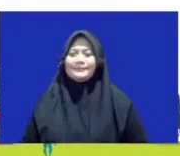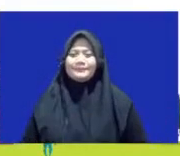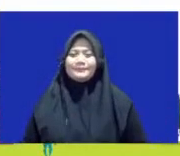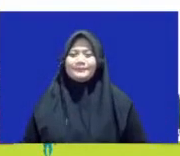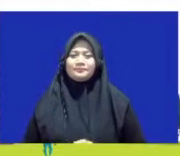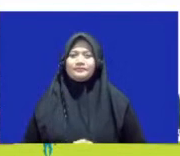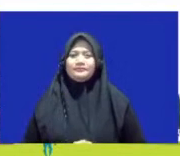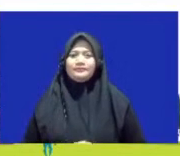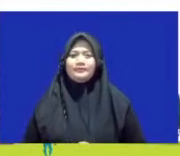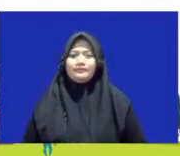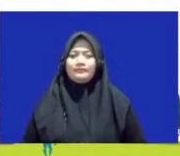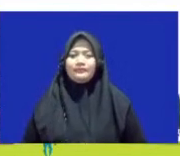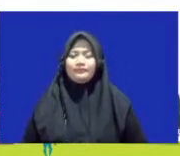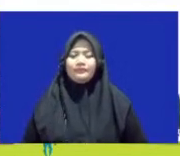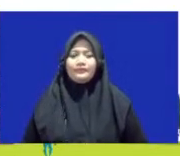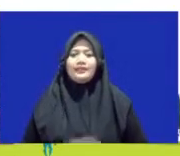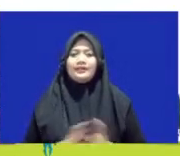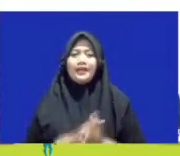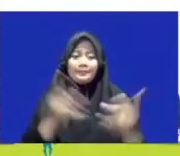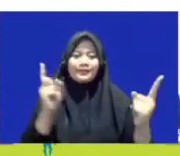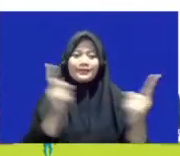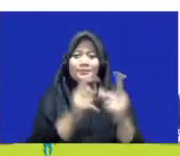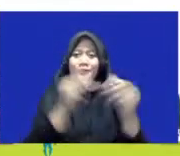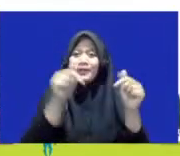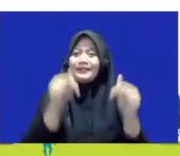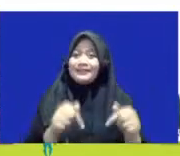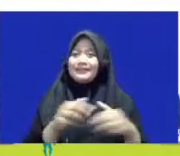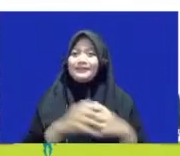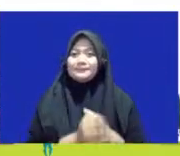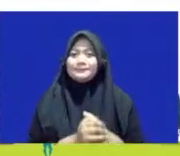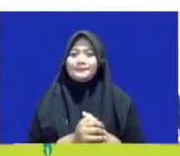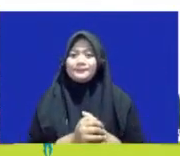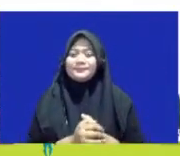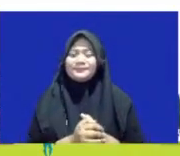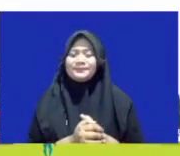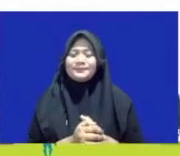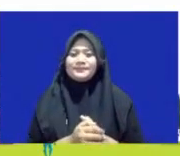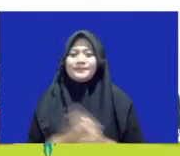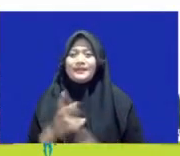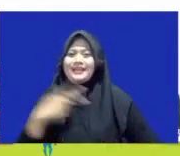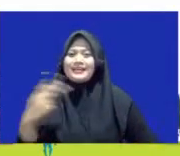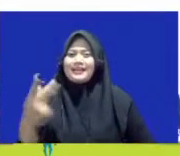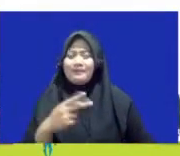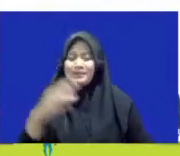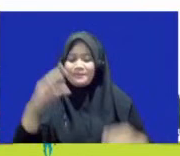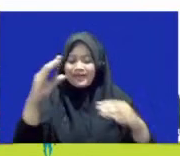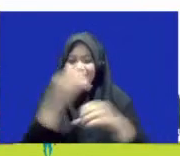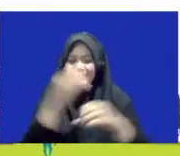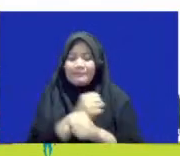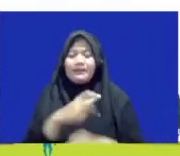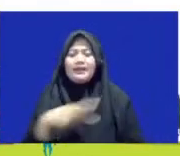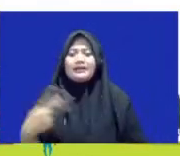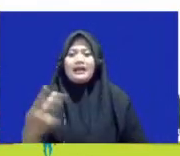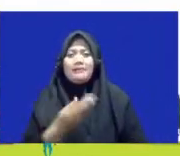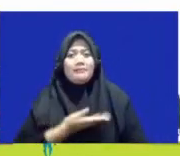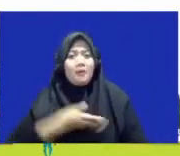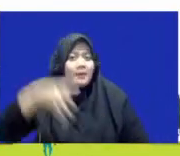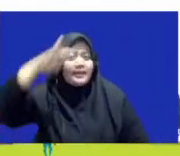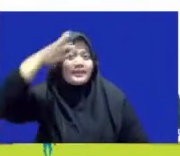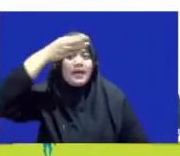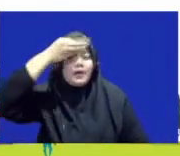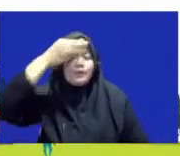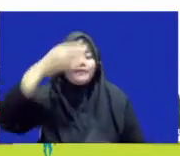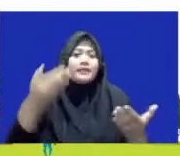dengan pertemuan ini tentunya kami berharap, kami ingin mengetahui bagaimana penanggulangan